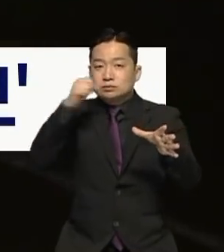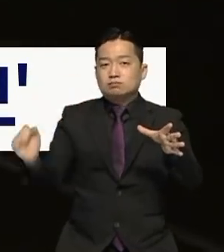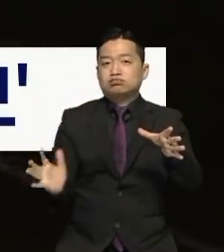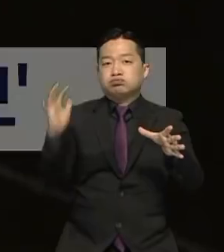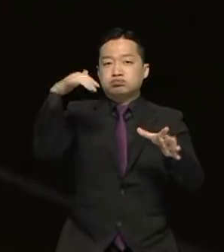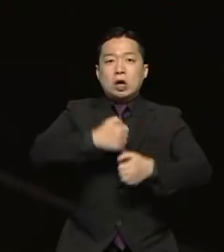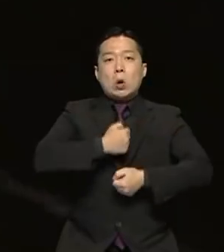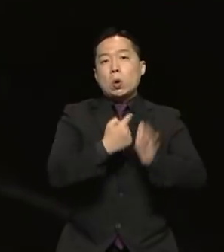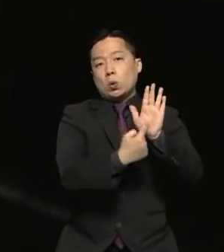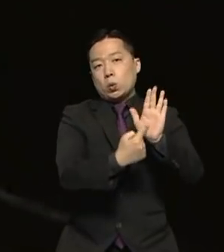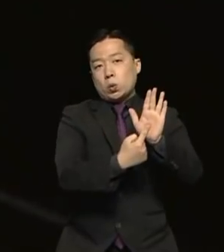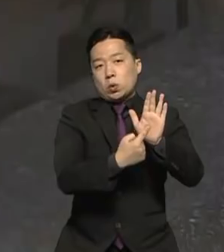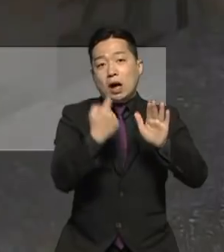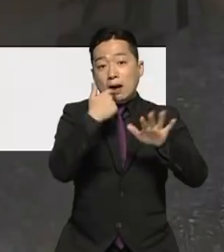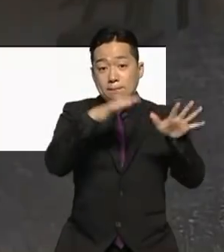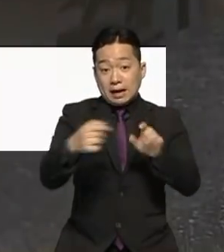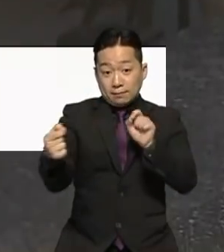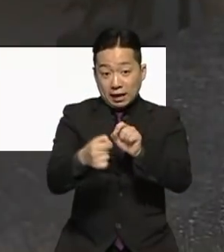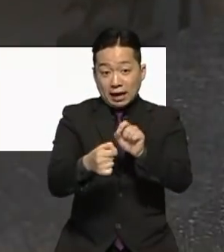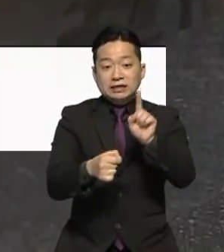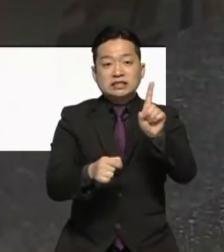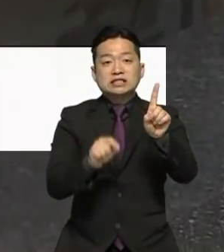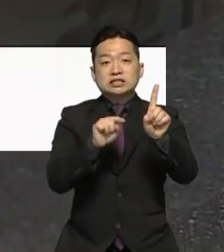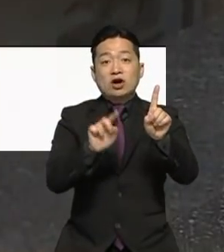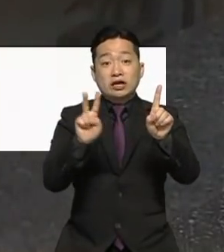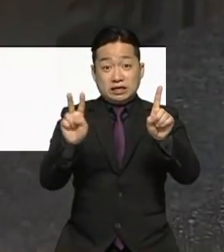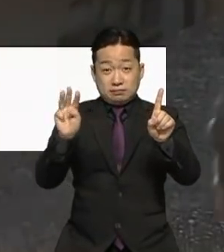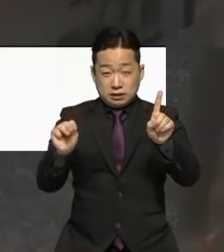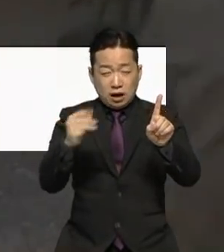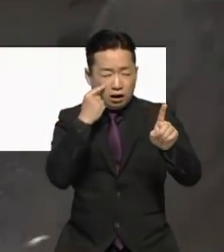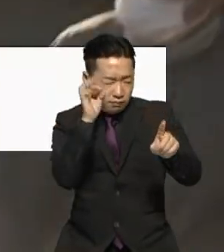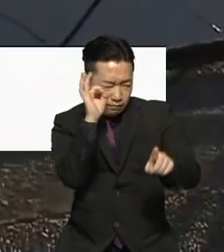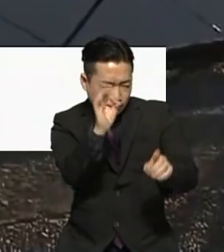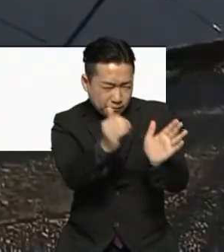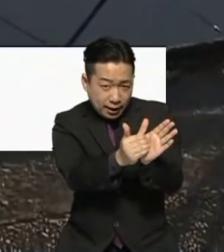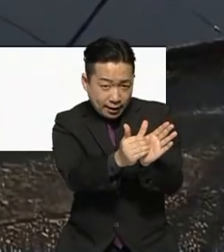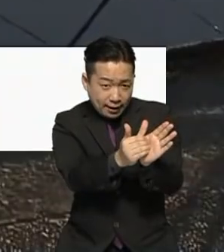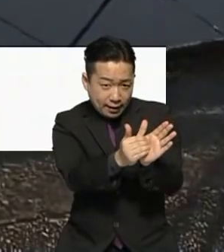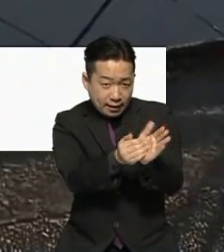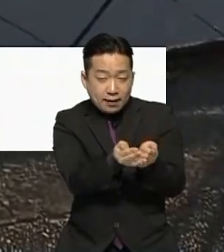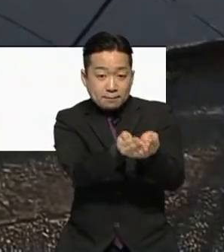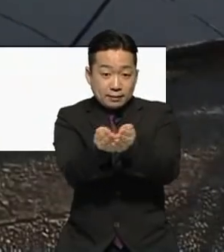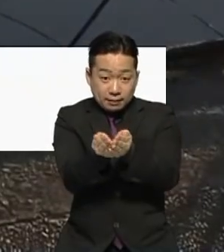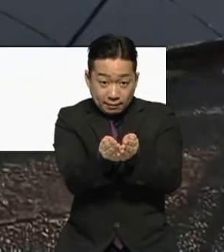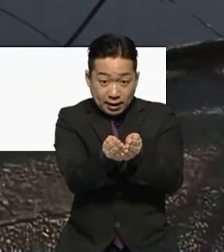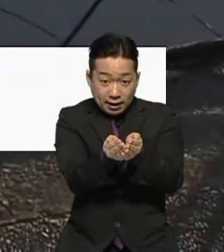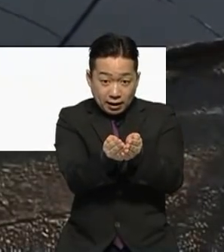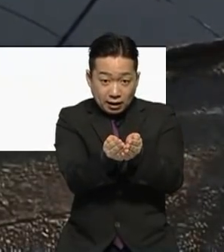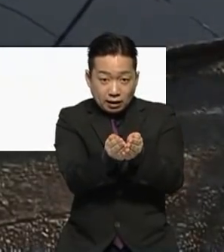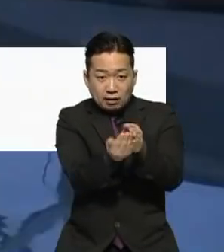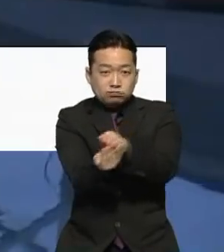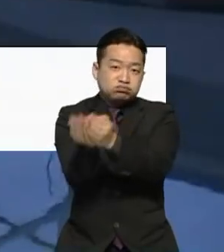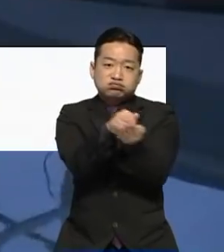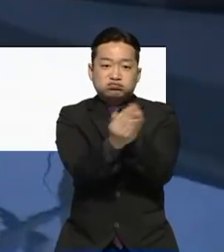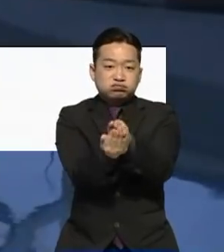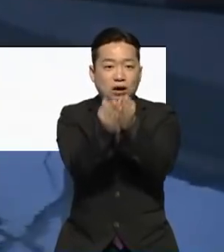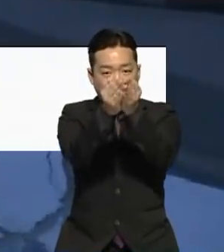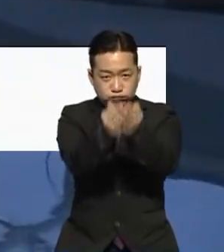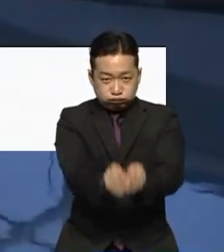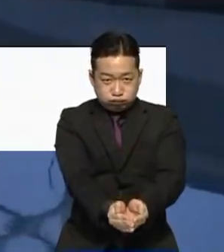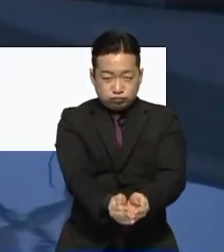발령됐습니다. 해안가에선 최대 1.2m 높이의 쓰나미가 관측됐고 항구에 있던 소형 선박들이 뒤집어지거나